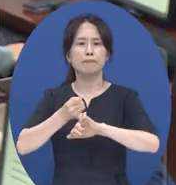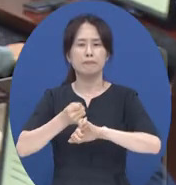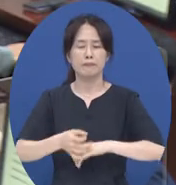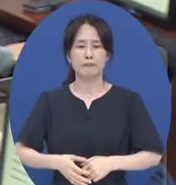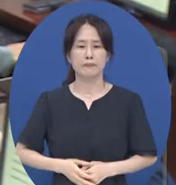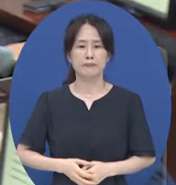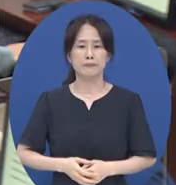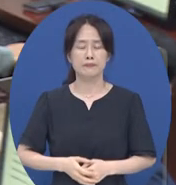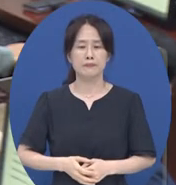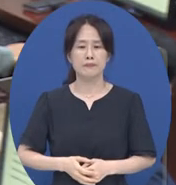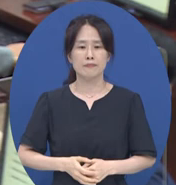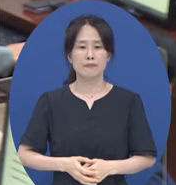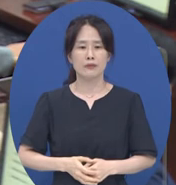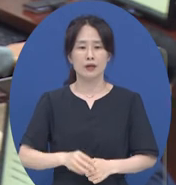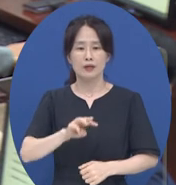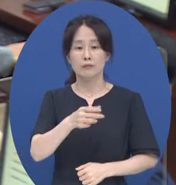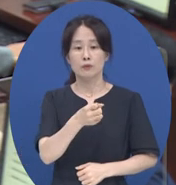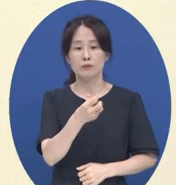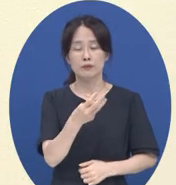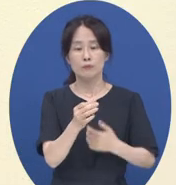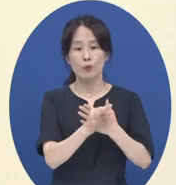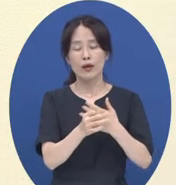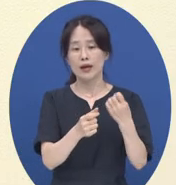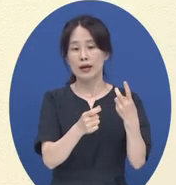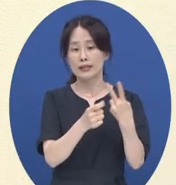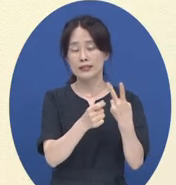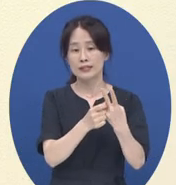합니다. 경기도의회 제353회 임시회